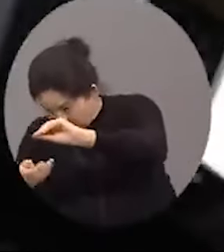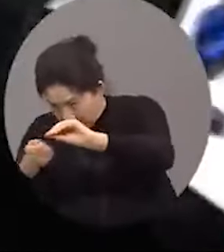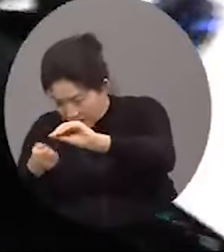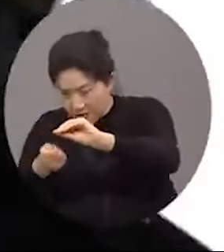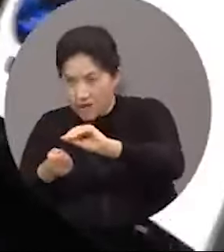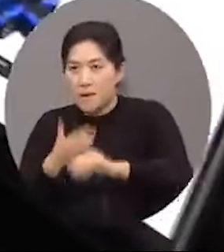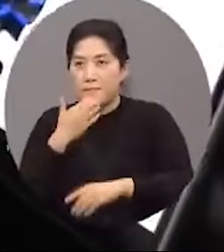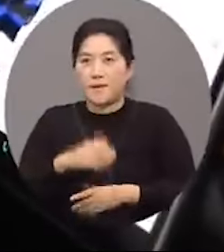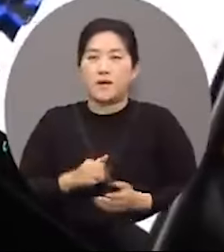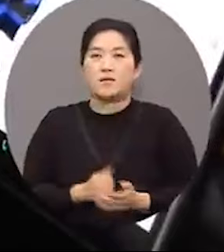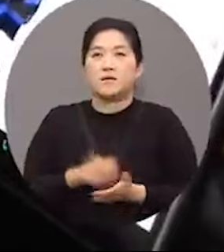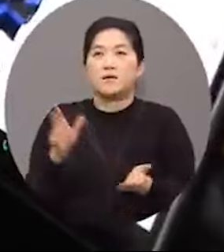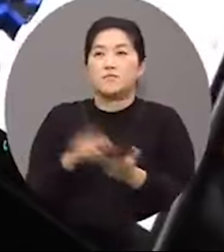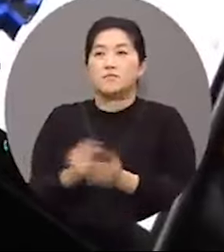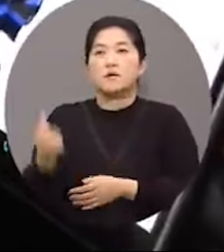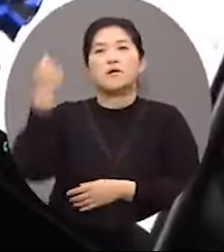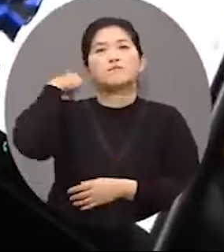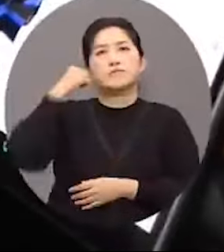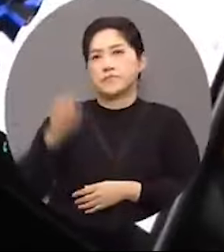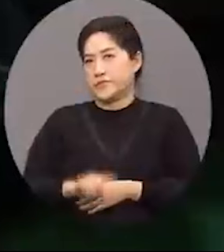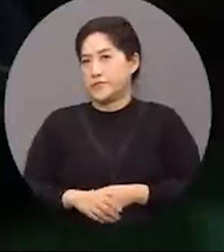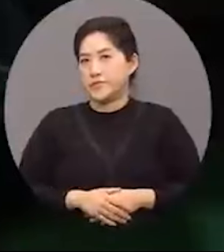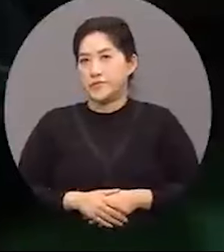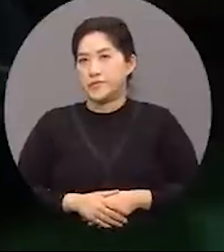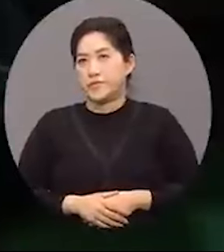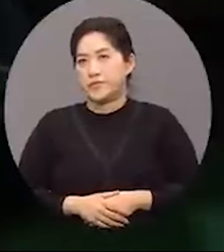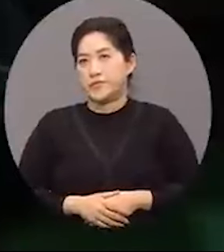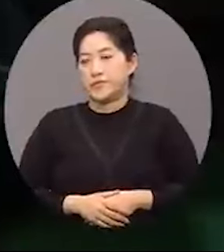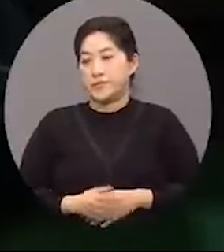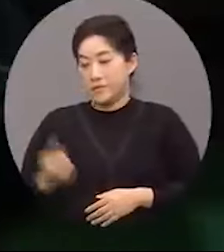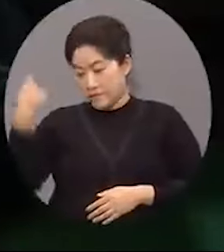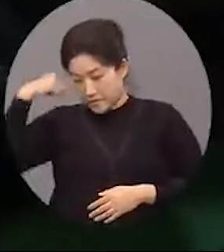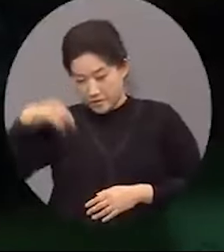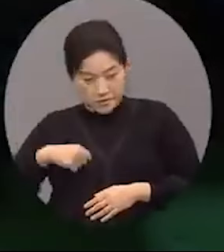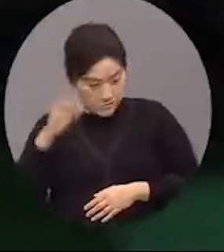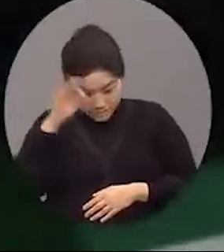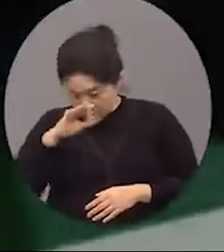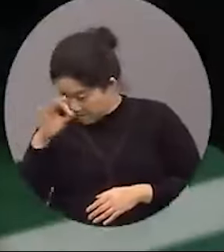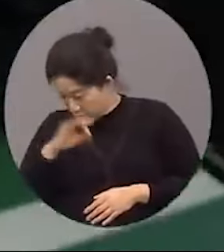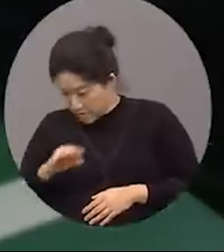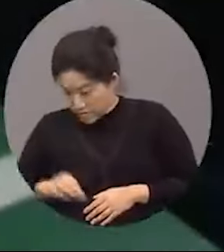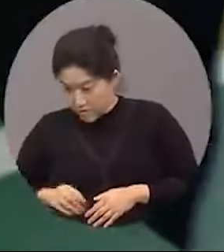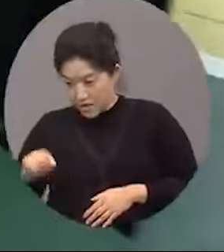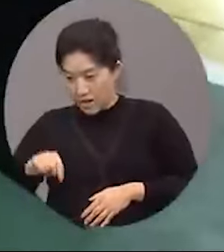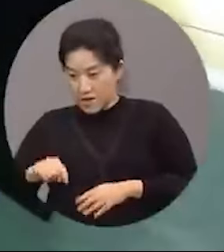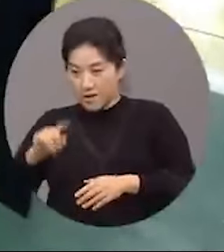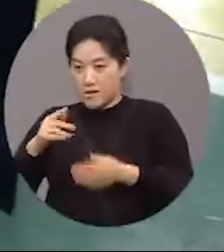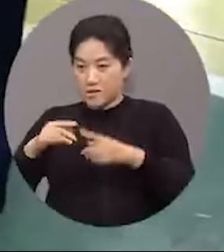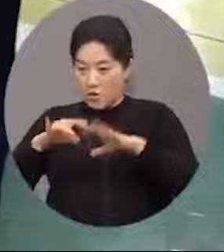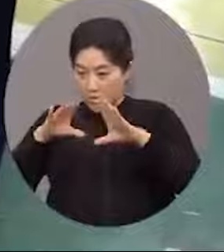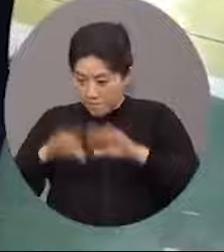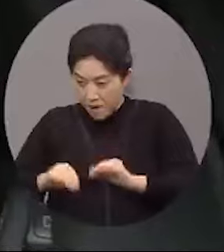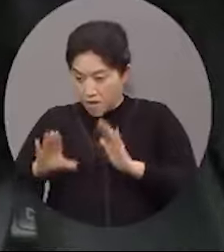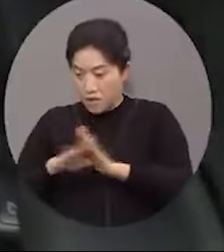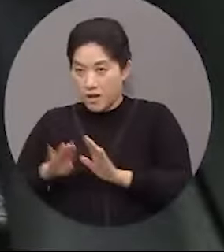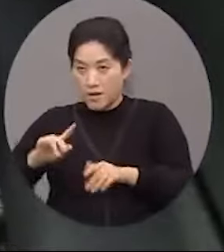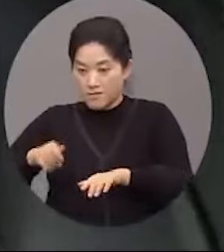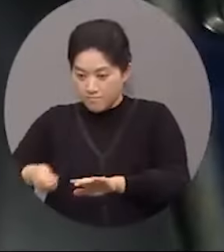있습니다. 문제는 뒷자리입니다. 차량 이곳저곳을 찾아봐도 문을 여는 장치가 보이지